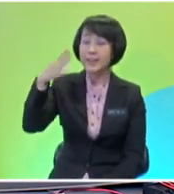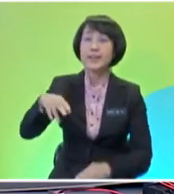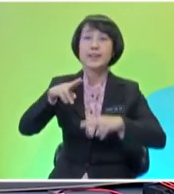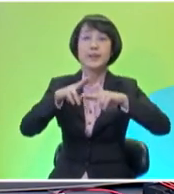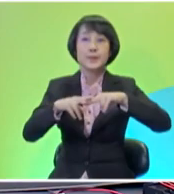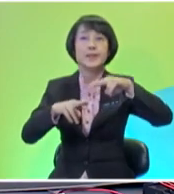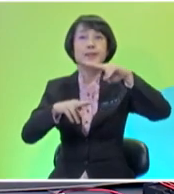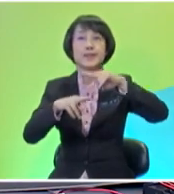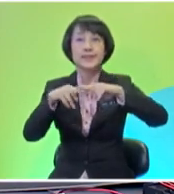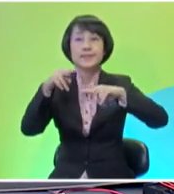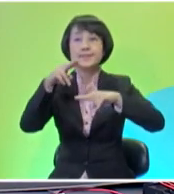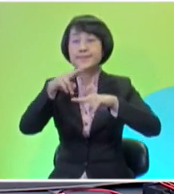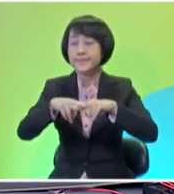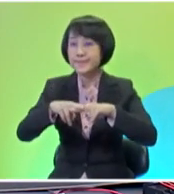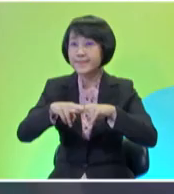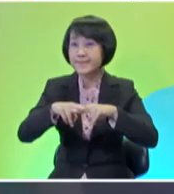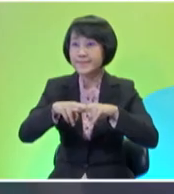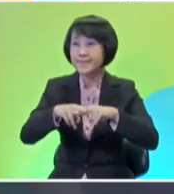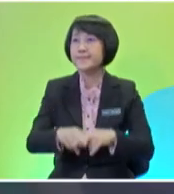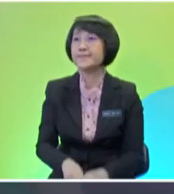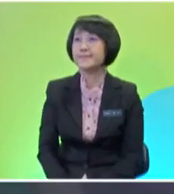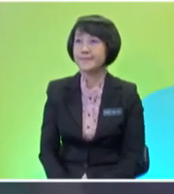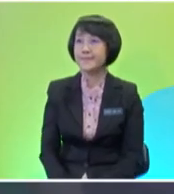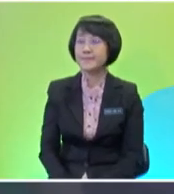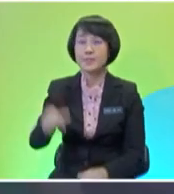kita aplikasi tu. Ingat tak Irfan buat lakaran tu?